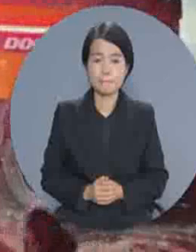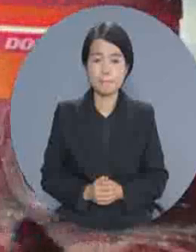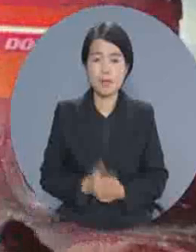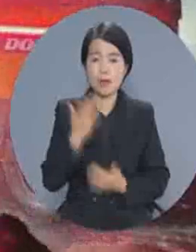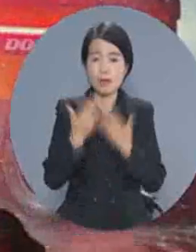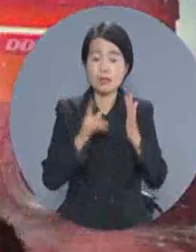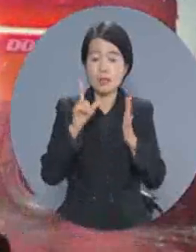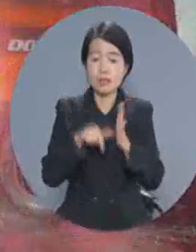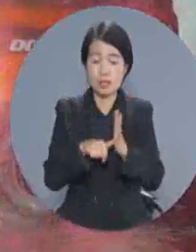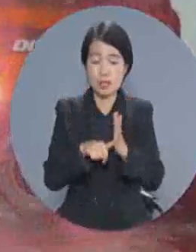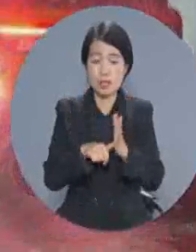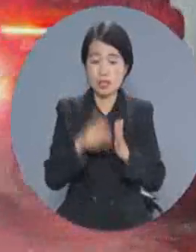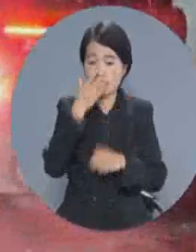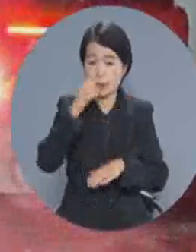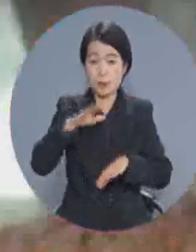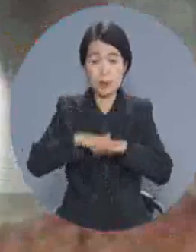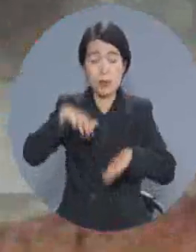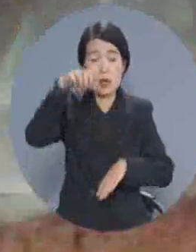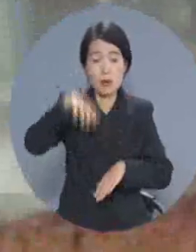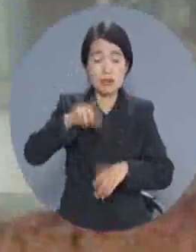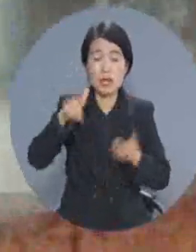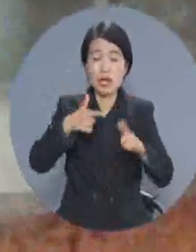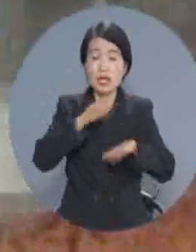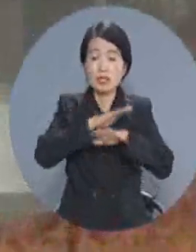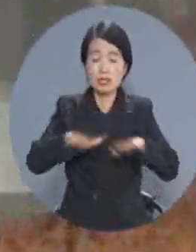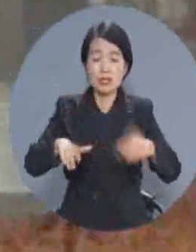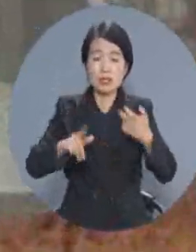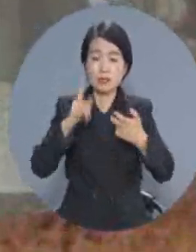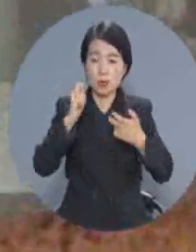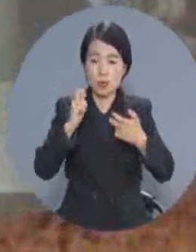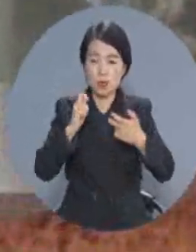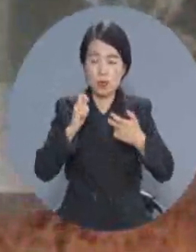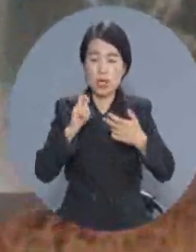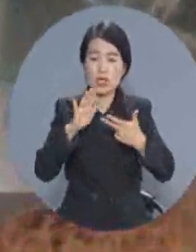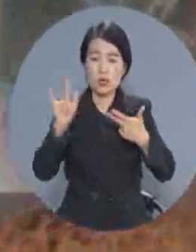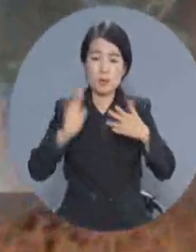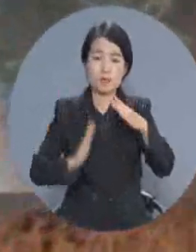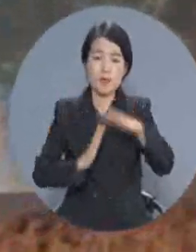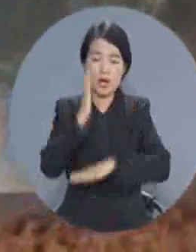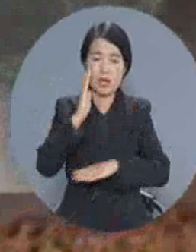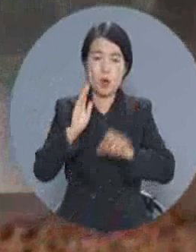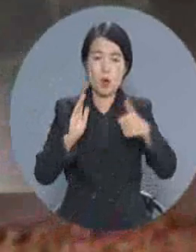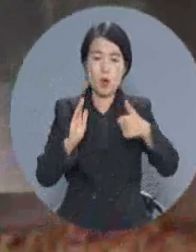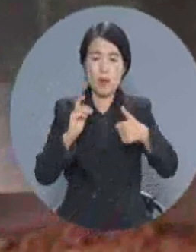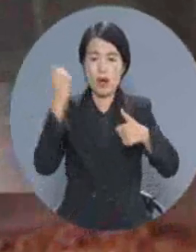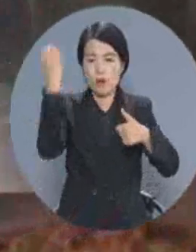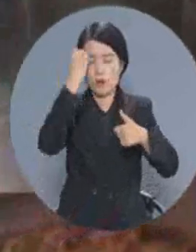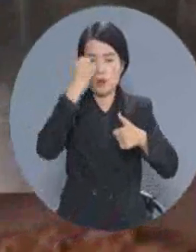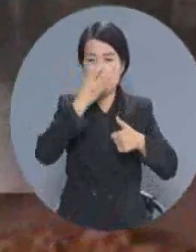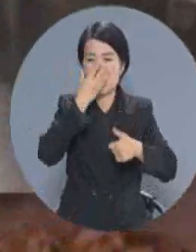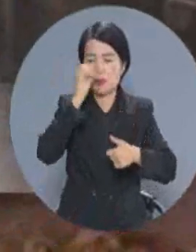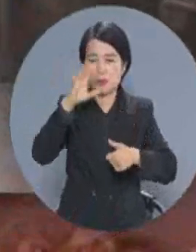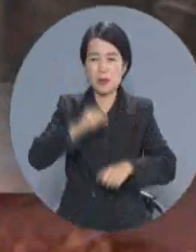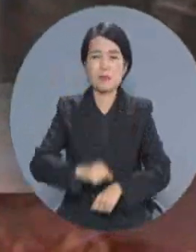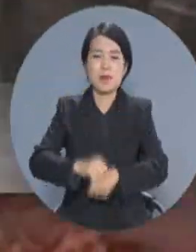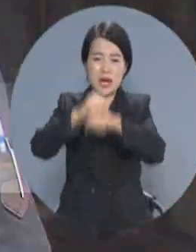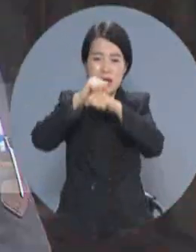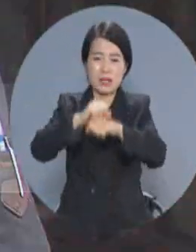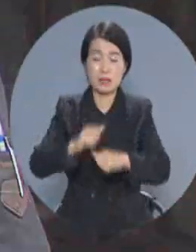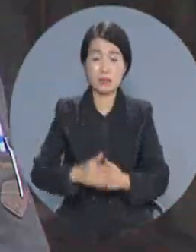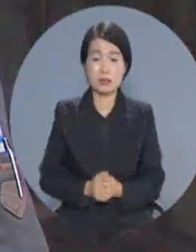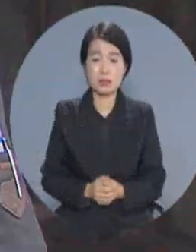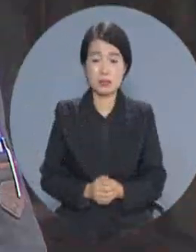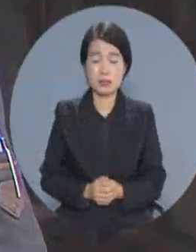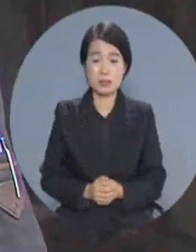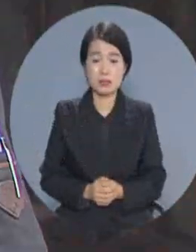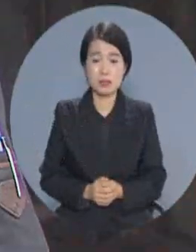화재 당시 자원순환센터에는 하루 처리량 70톤의 7배가 넘는 500톤의 폐기물이 쌓여 있었습니다.